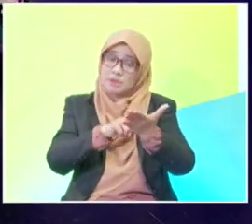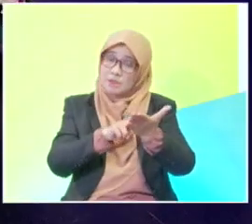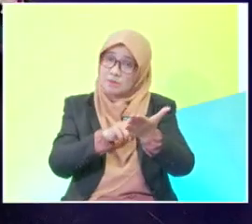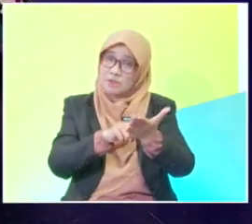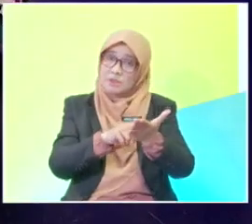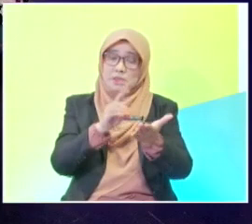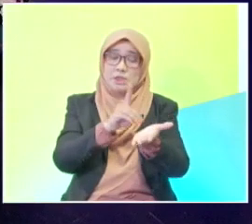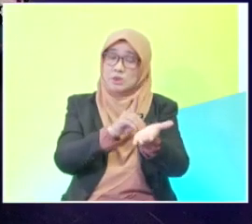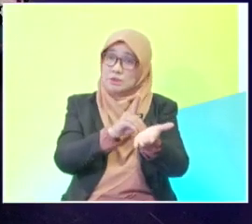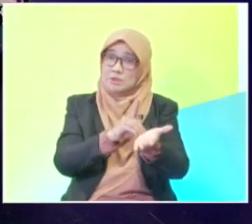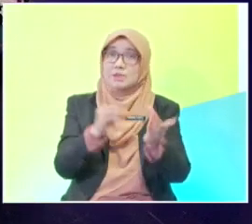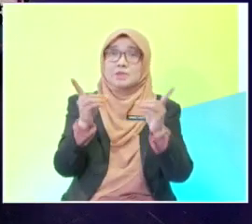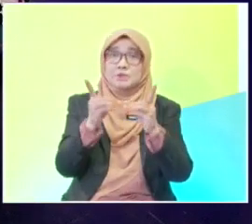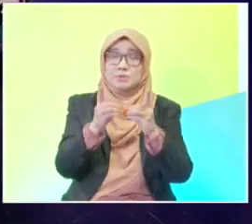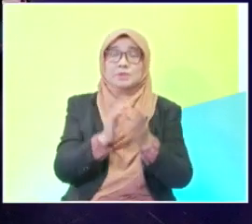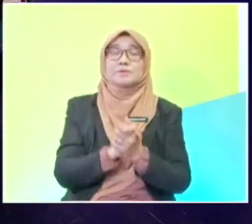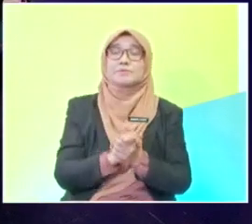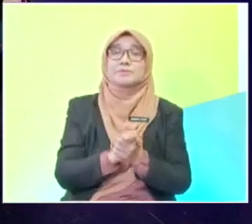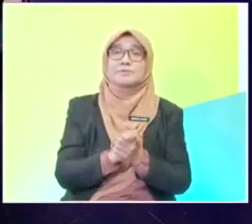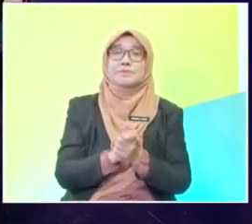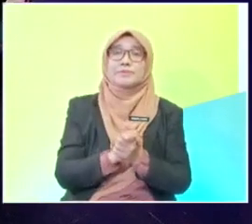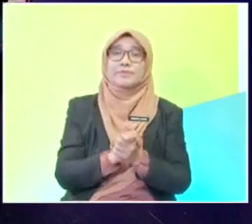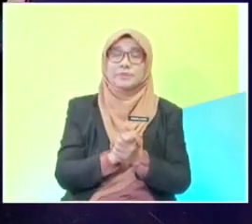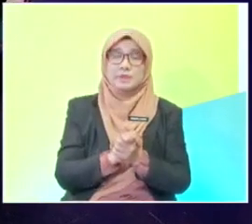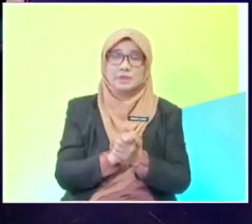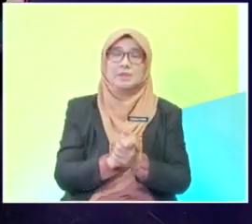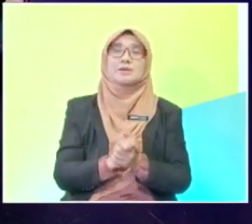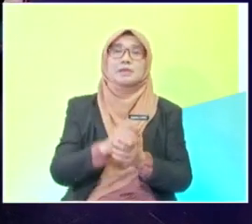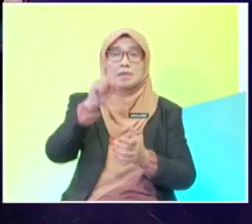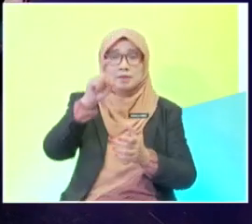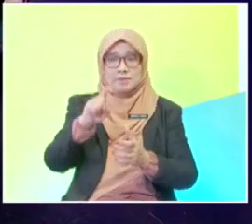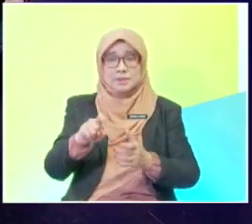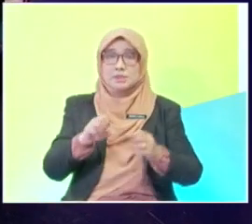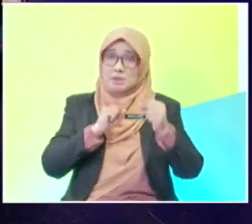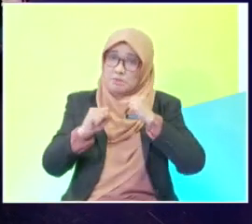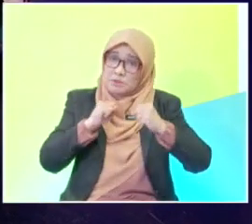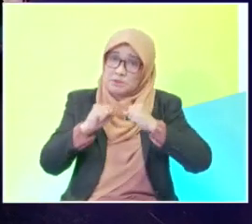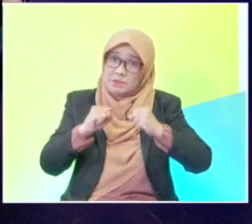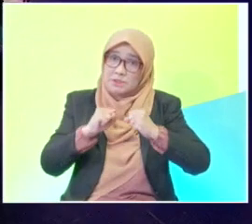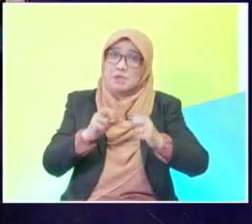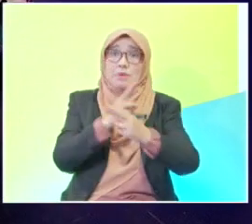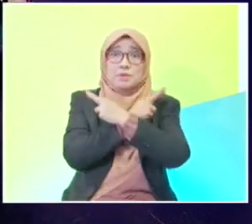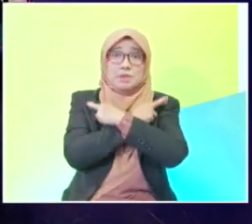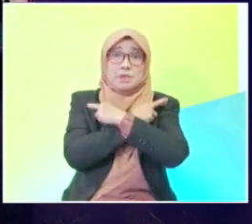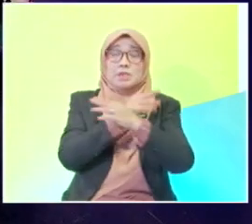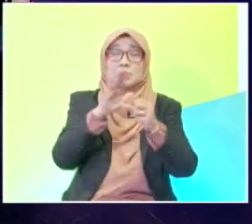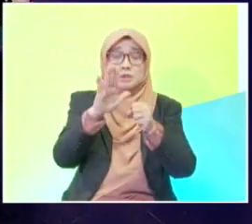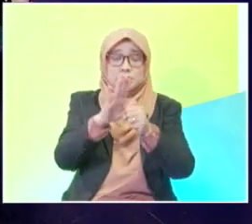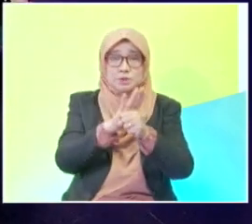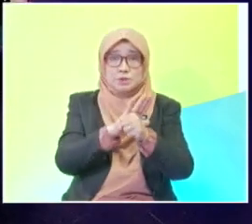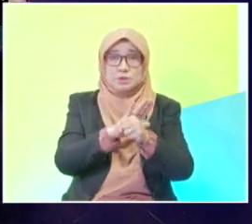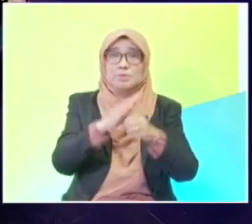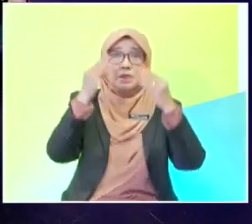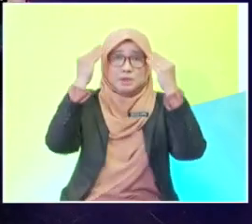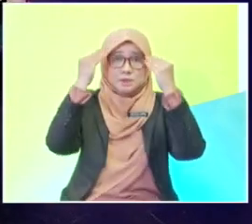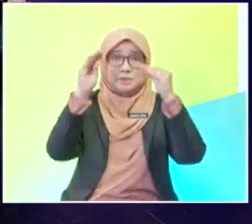tu, cikgu. Dan juga kita mengambil langkah-langkah sendiri, cikgu, seperti bersenam, rehat yang cukup, ya, cikgu. Bagus. Cikgu, saya ada dengar khabar murid-murid